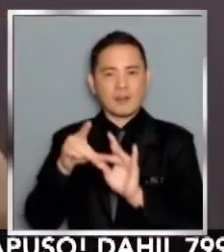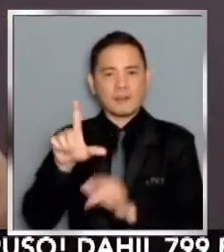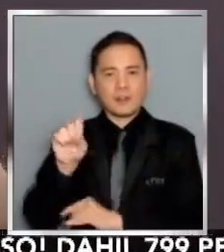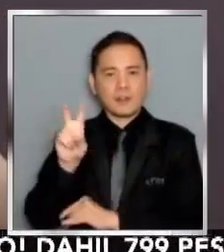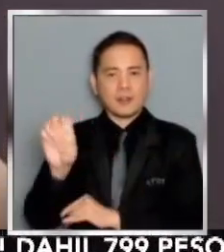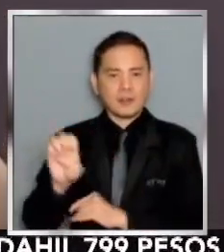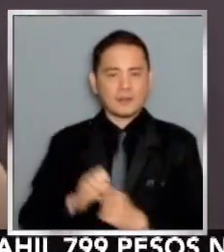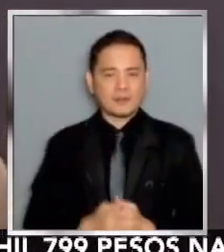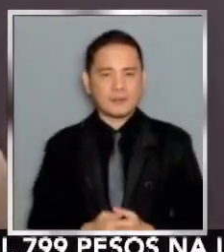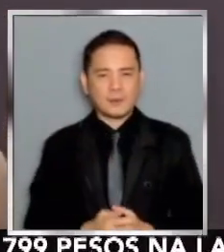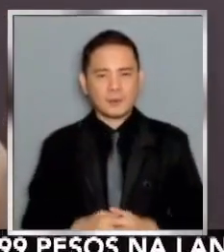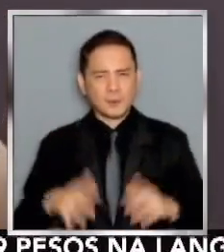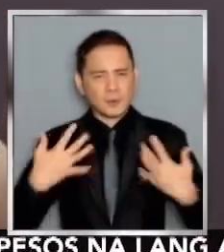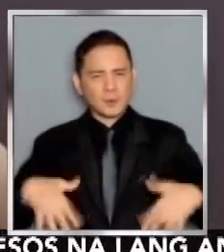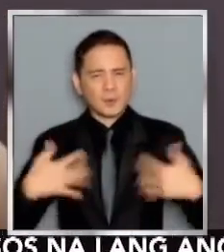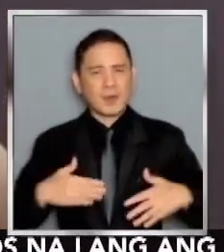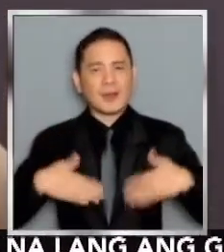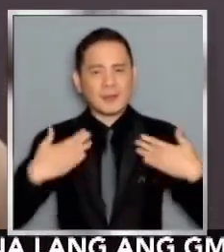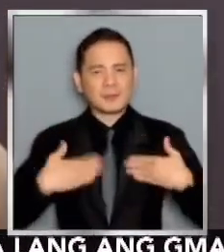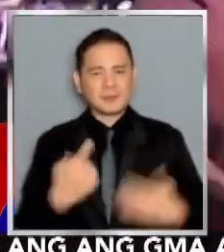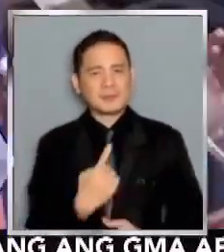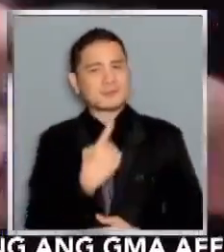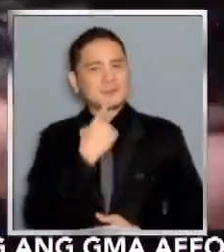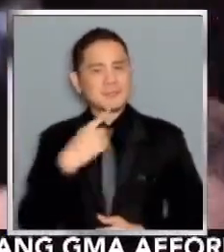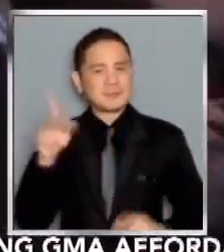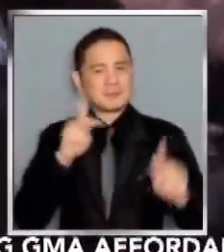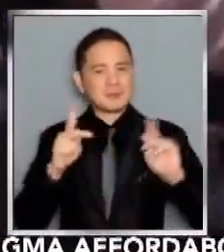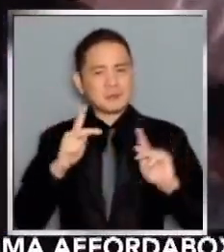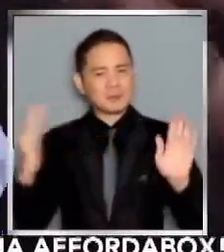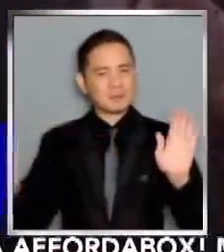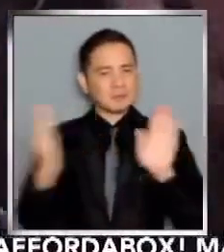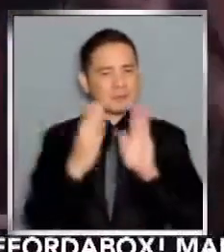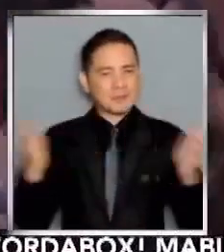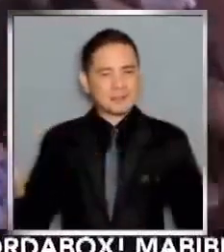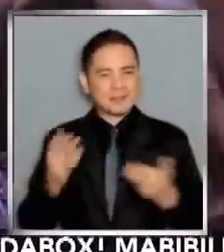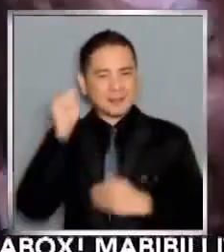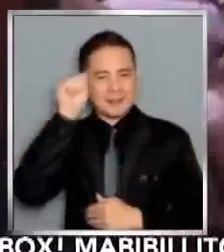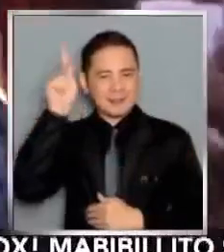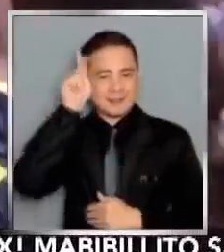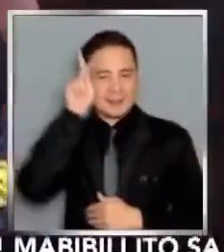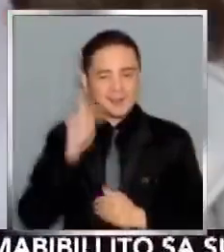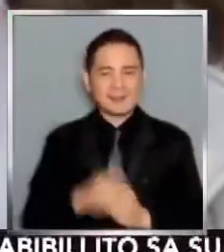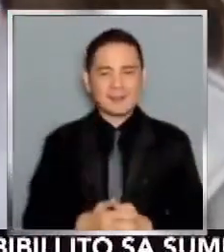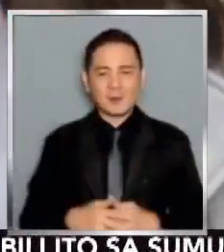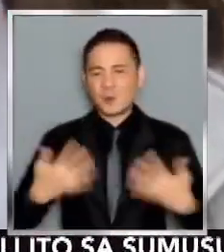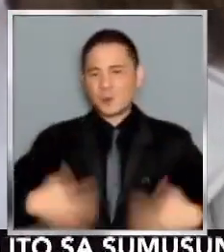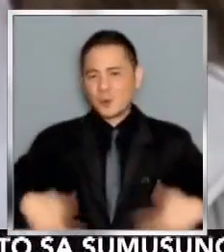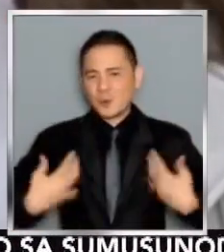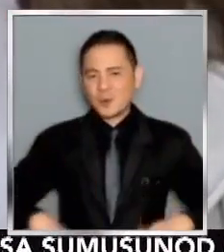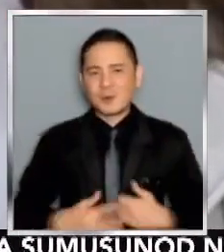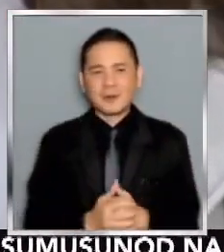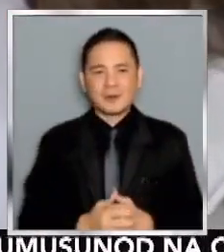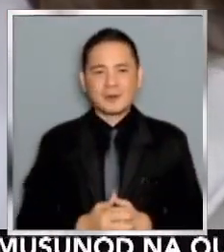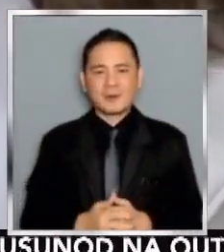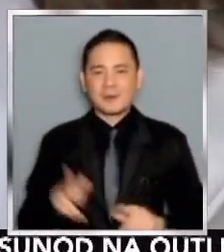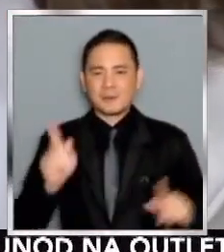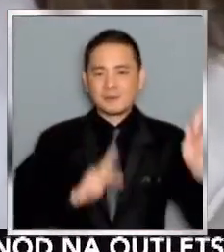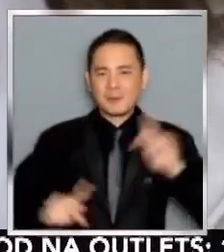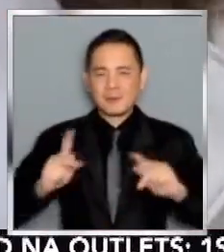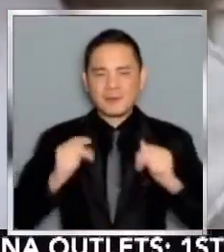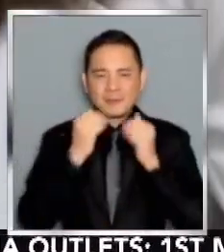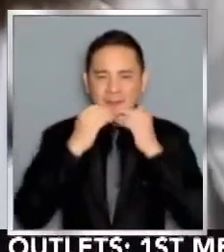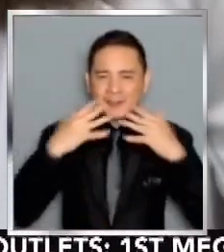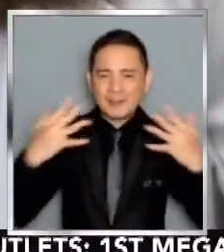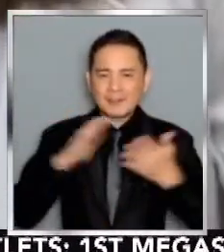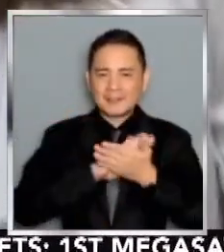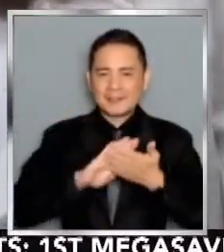makita personally yung mga kapuso natin dito sa Kalibo. Sobrang alive ng tao, ang init ng pagtanggap nila, kaya para sa amin, ang sarap